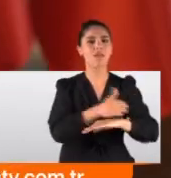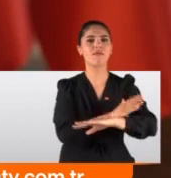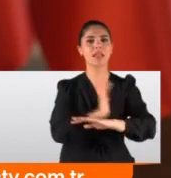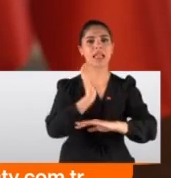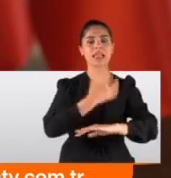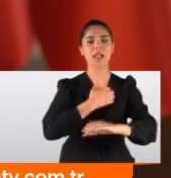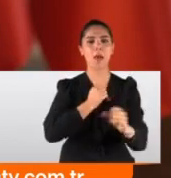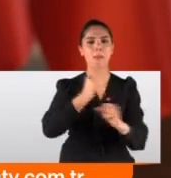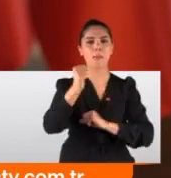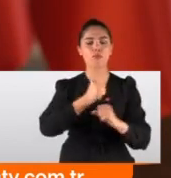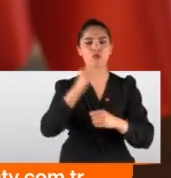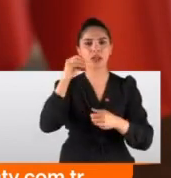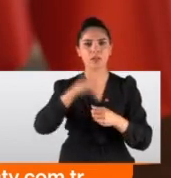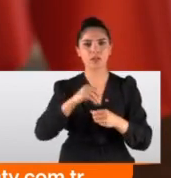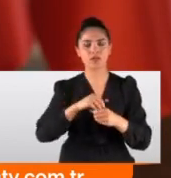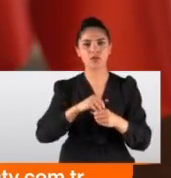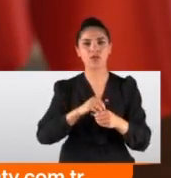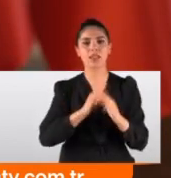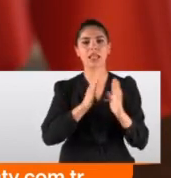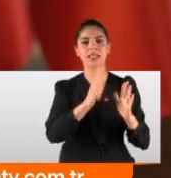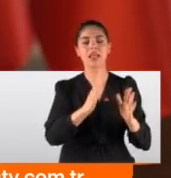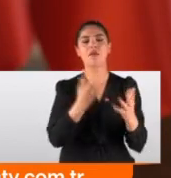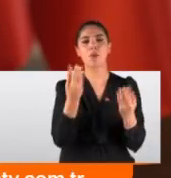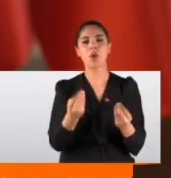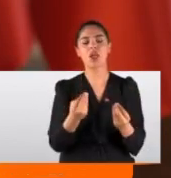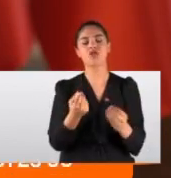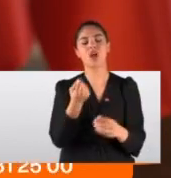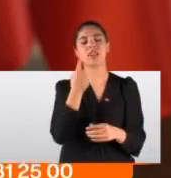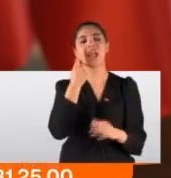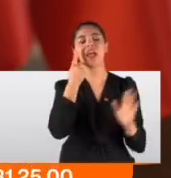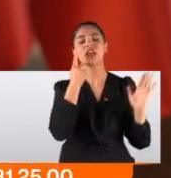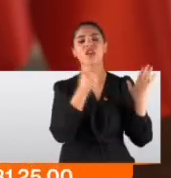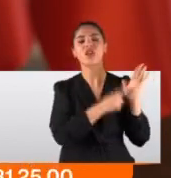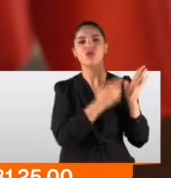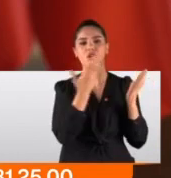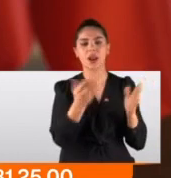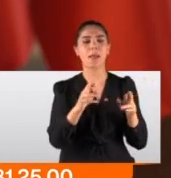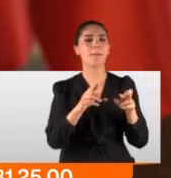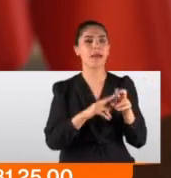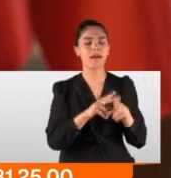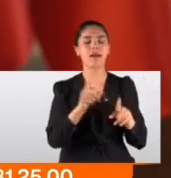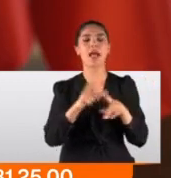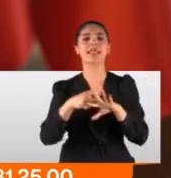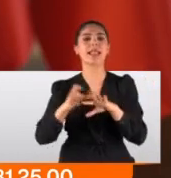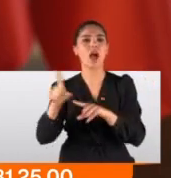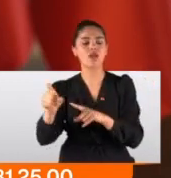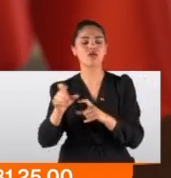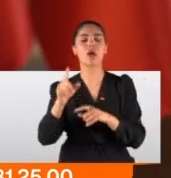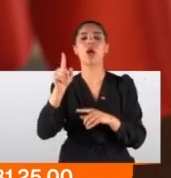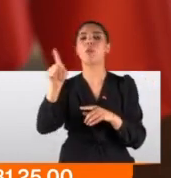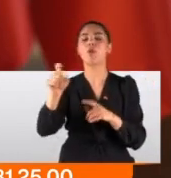çıkma mücadelemizin sürüp gideceğine işaret ediyor. PKK'sından DAEŞ'ine ve FETÖ'süne